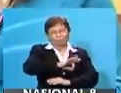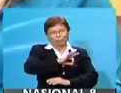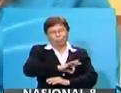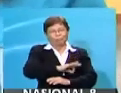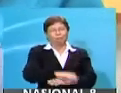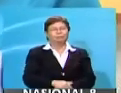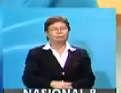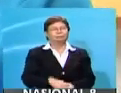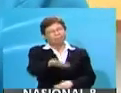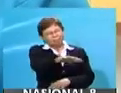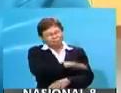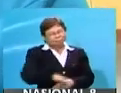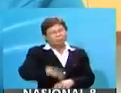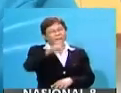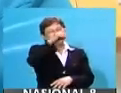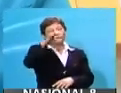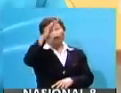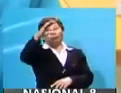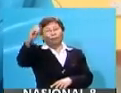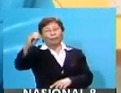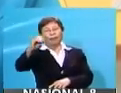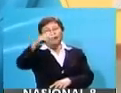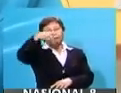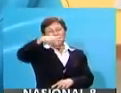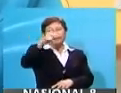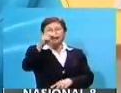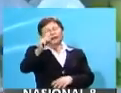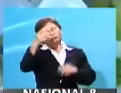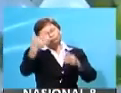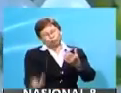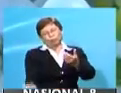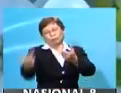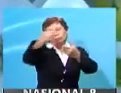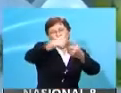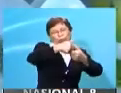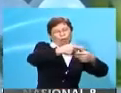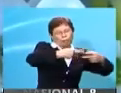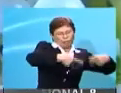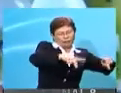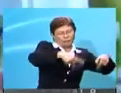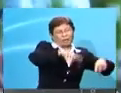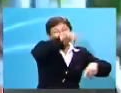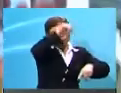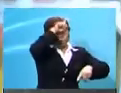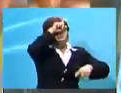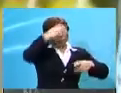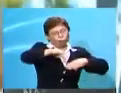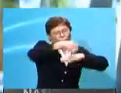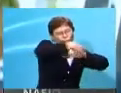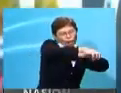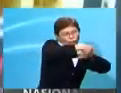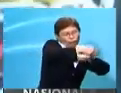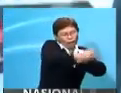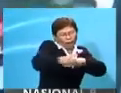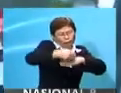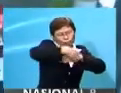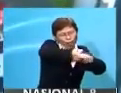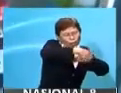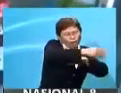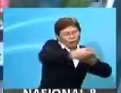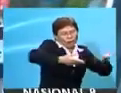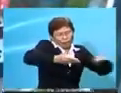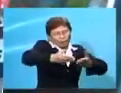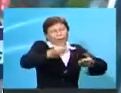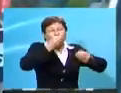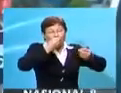dti sekitar 100 Syarikat PKS telah menembusi pasaran Turki kini telah mengeksport pelbagai produk dan perkhidmatan